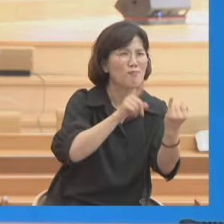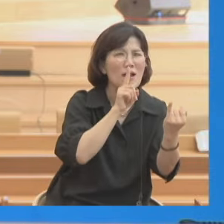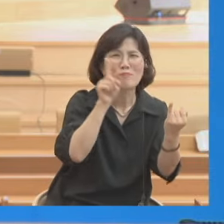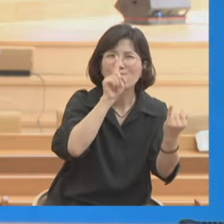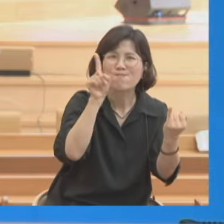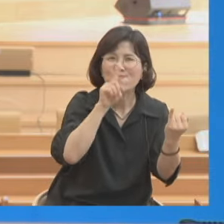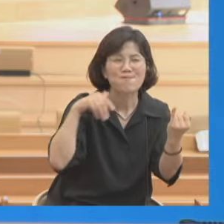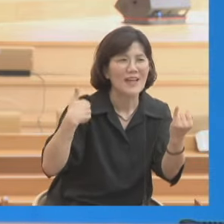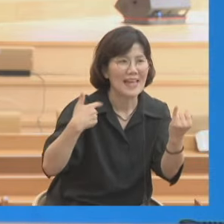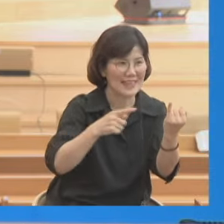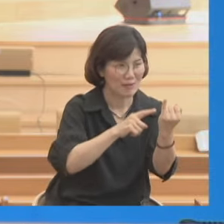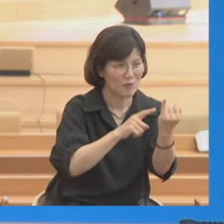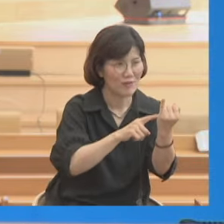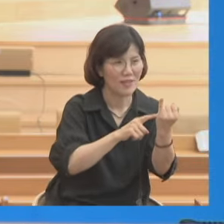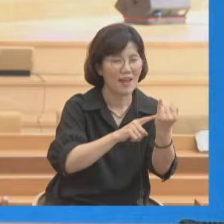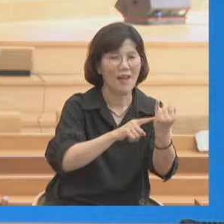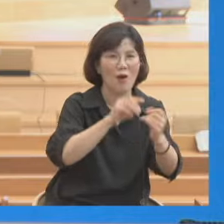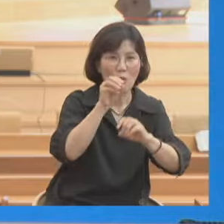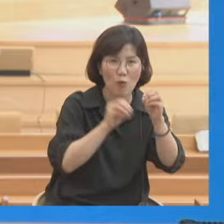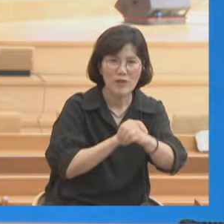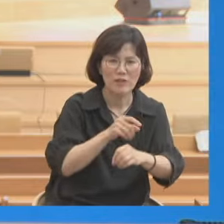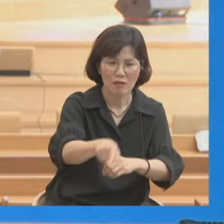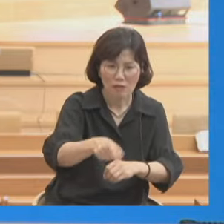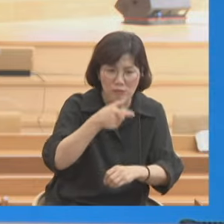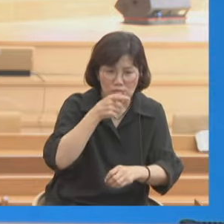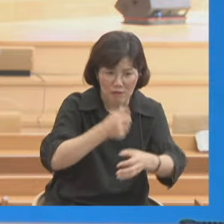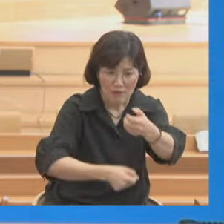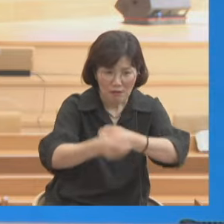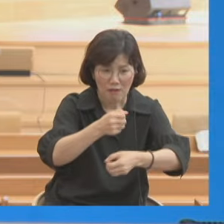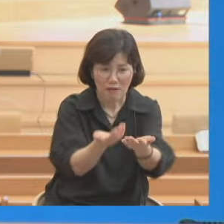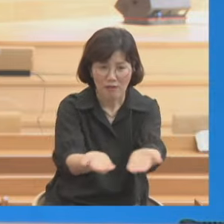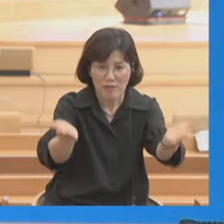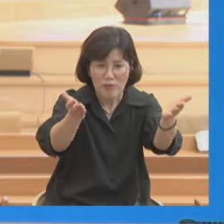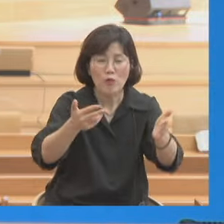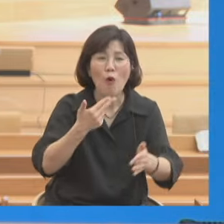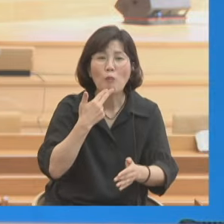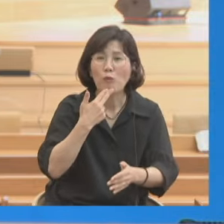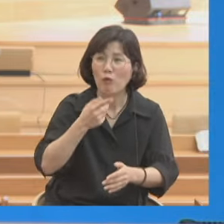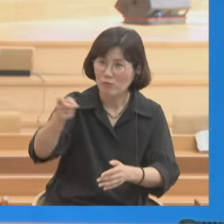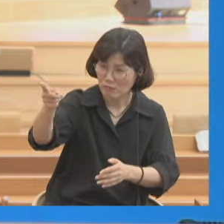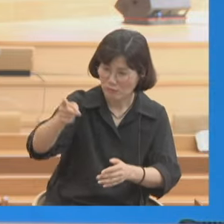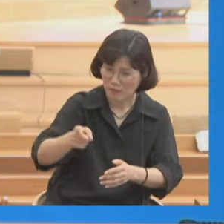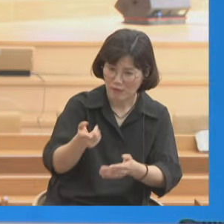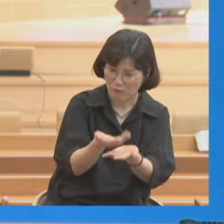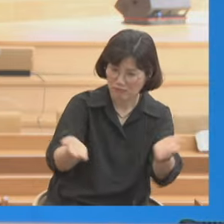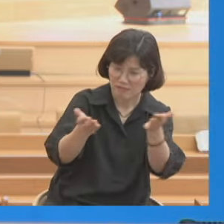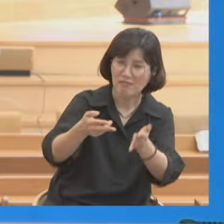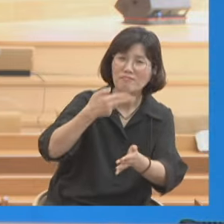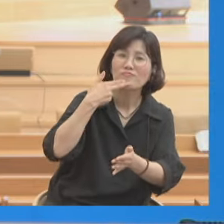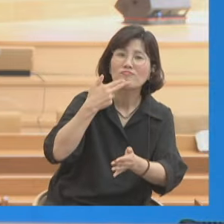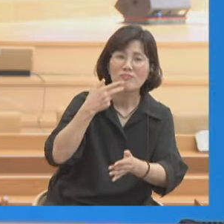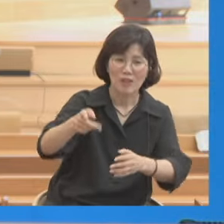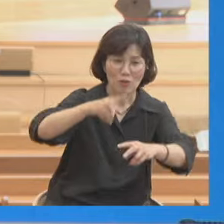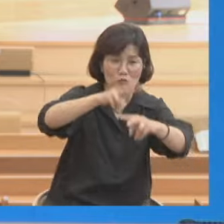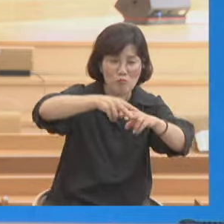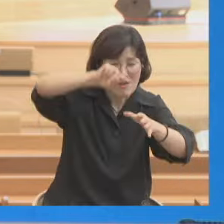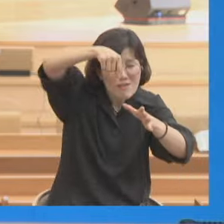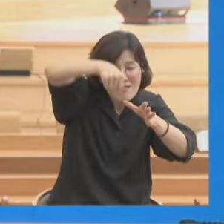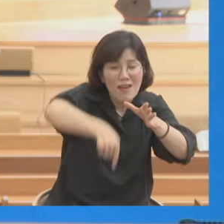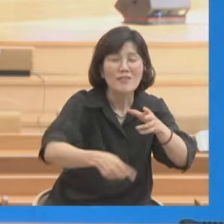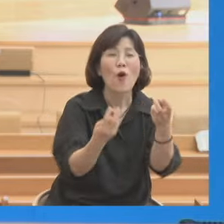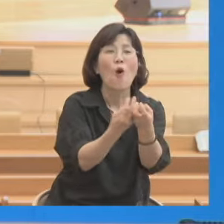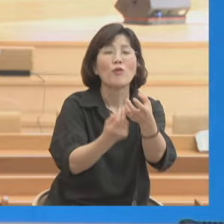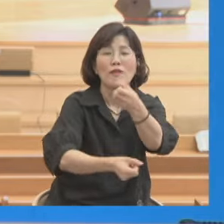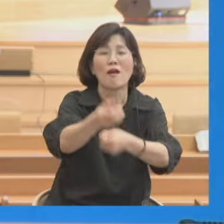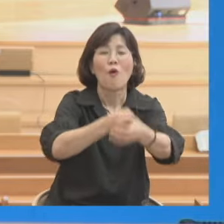뭐라고 말하냐. 여기에 물기를 그릇도 없고 당신 그릇 가져왔냐고. 두레바 가져왔냐고. 우물이 깊은데 어떻게 물을 기를